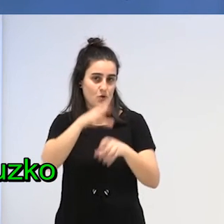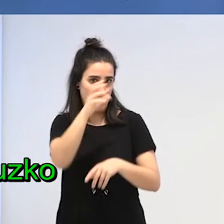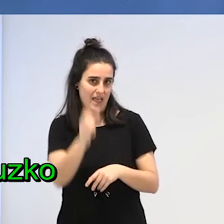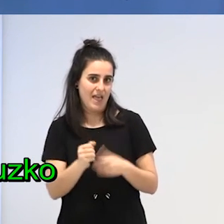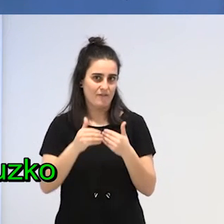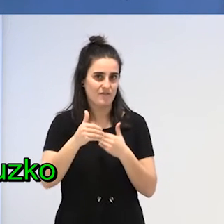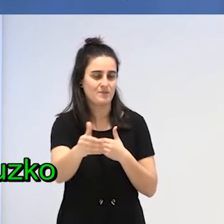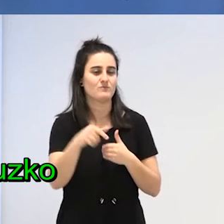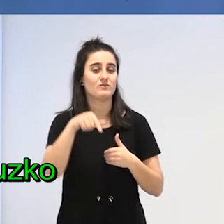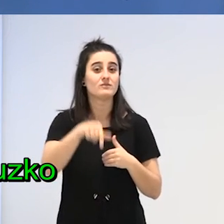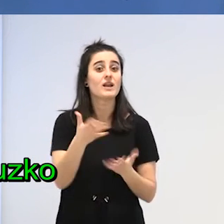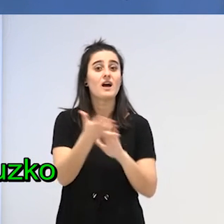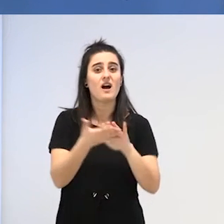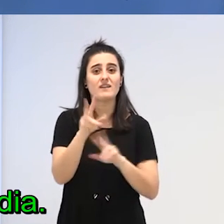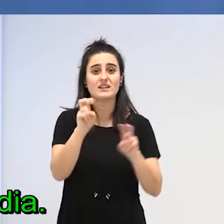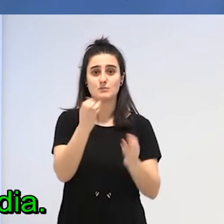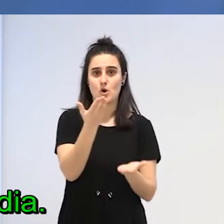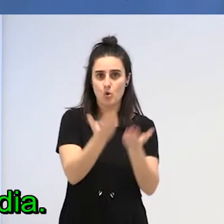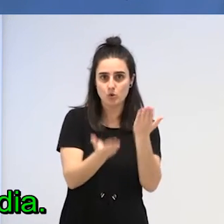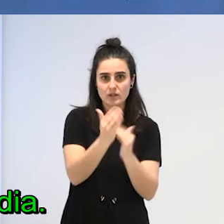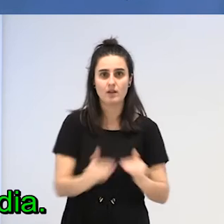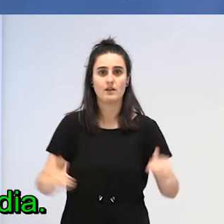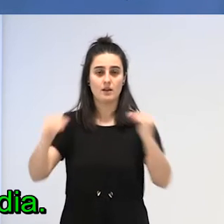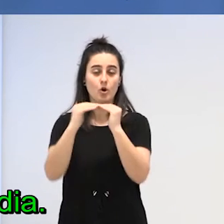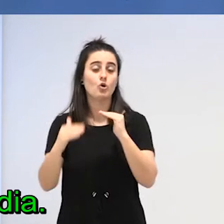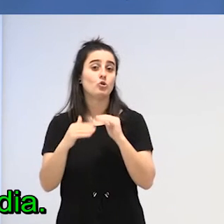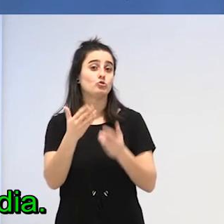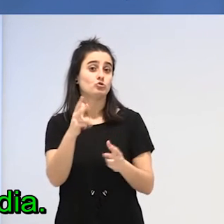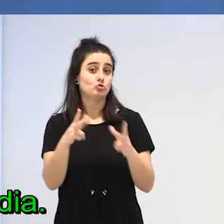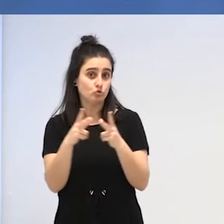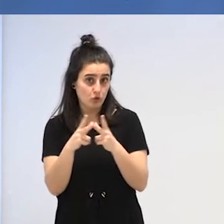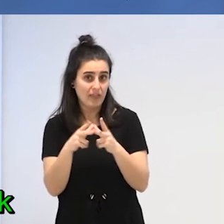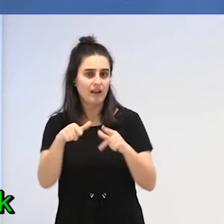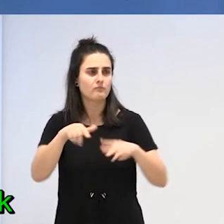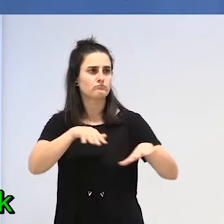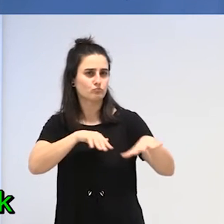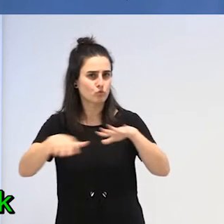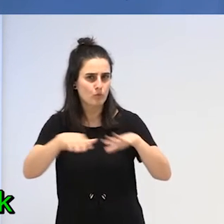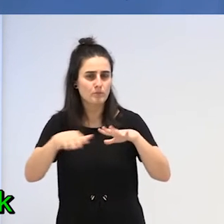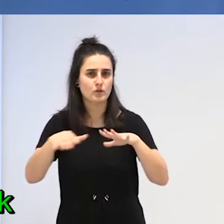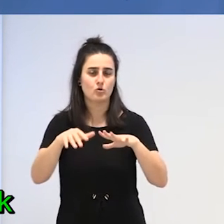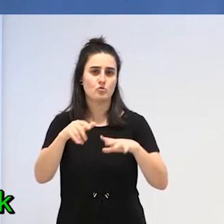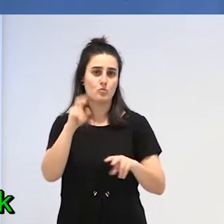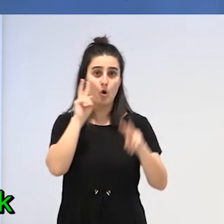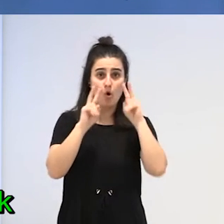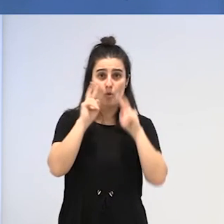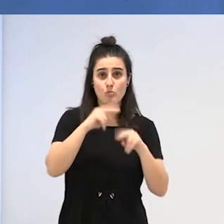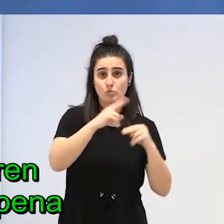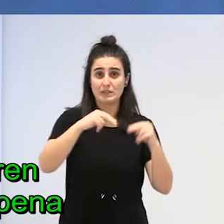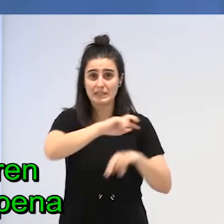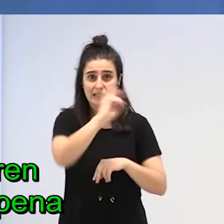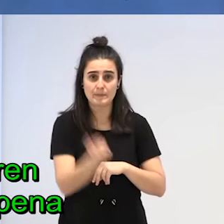ekitate sozialari buruzko gaietan errotutako mugimendu multimedia afrikar eta afrikar